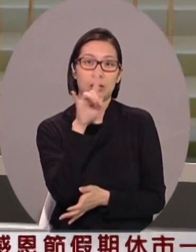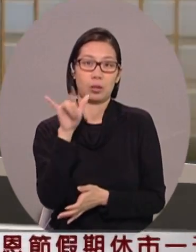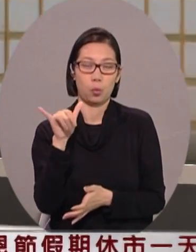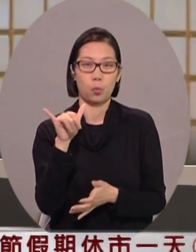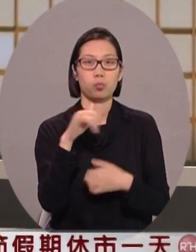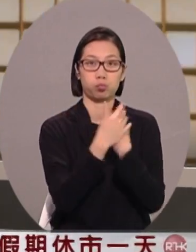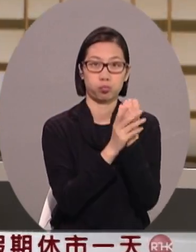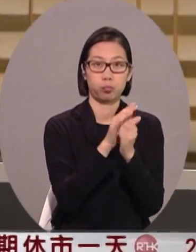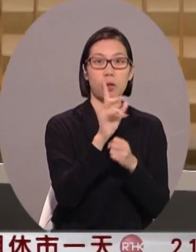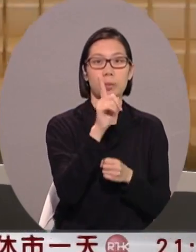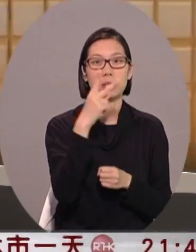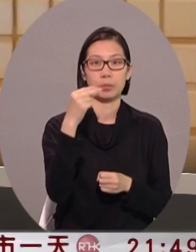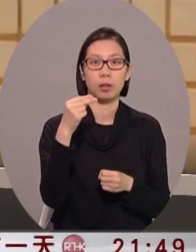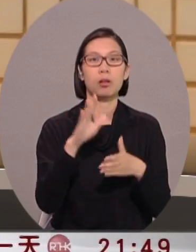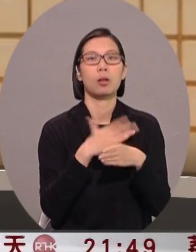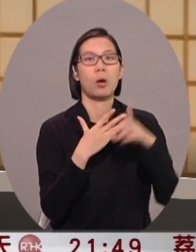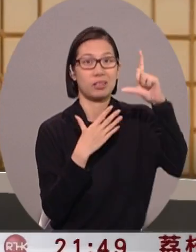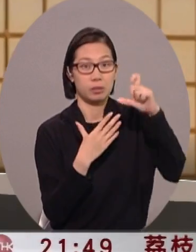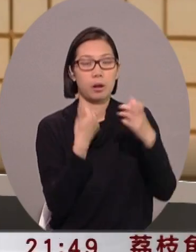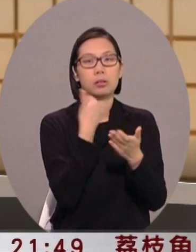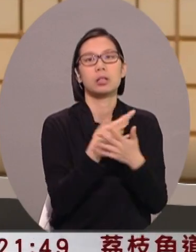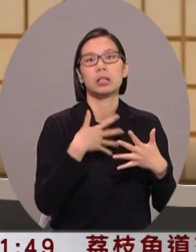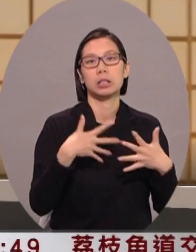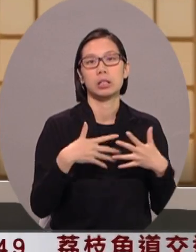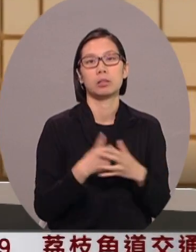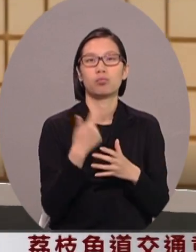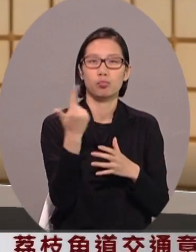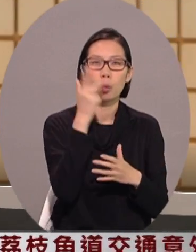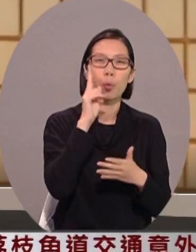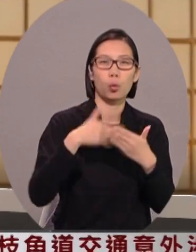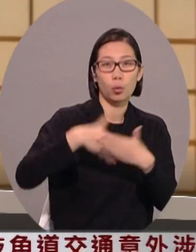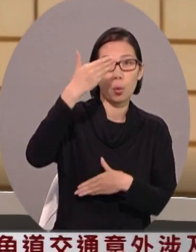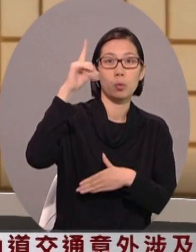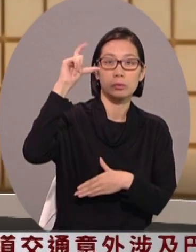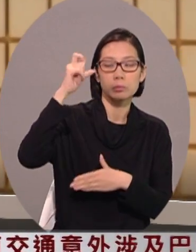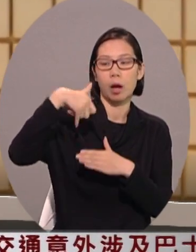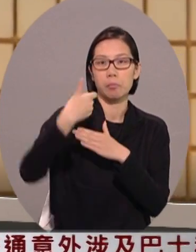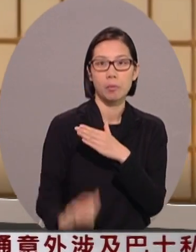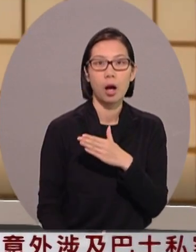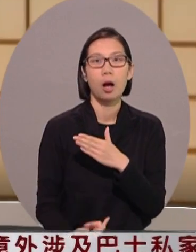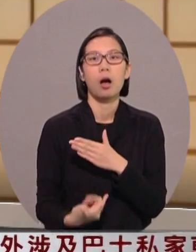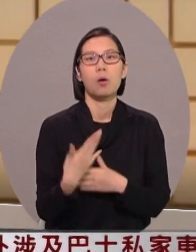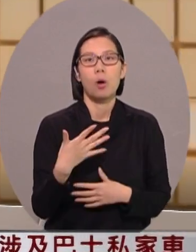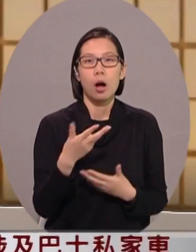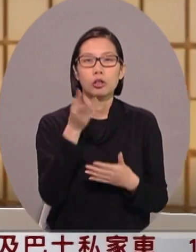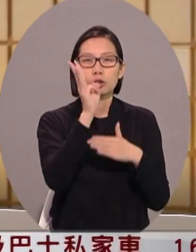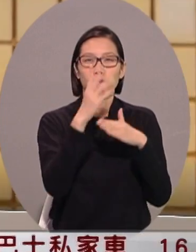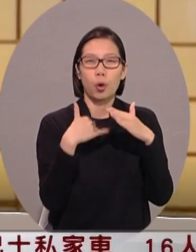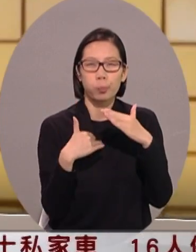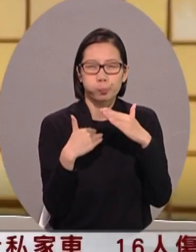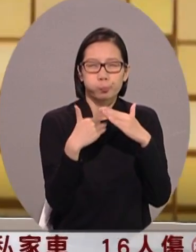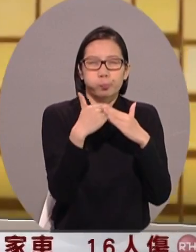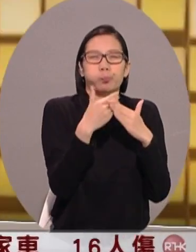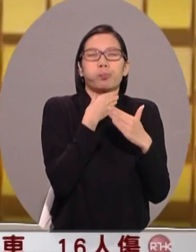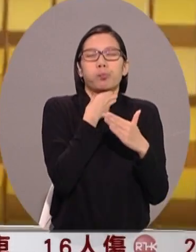有127宗因為自拍而死亡嘅事件，多數人都係喺高處自拍跌死，亦都有人係浸死，亦都有人喺